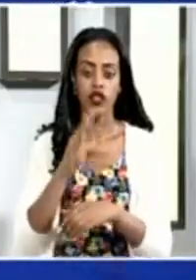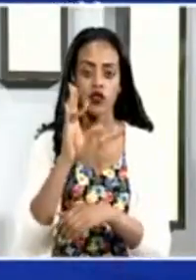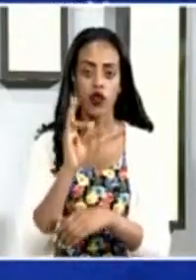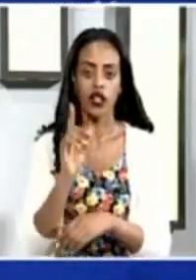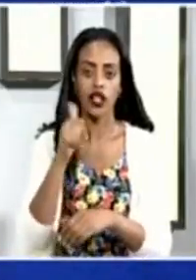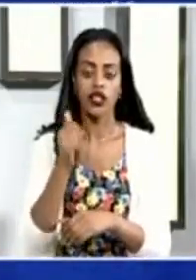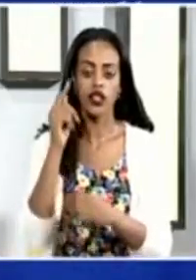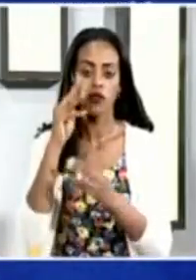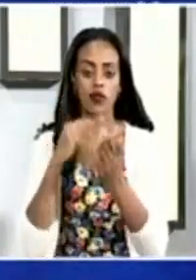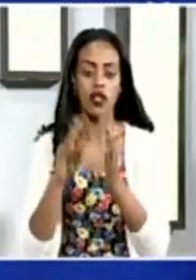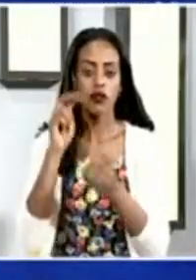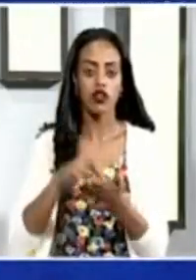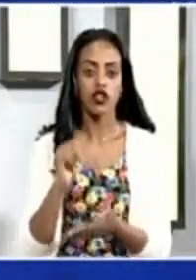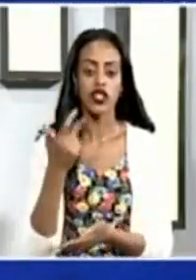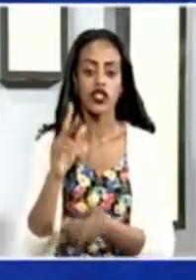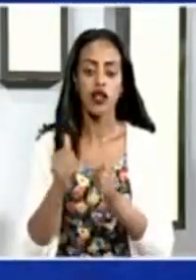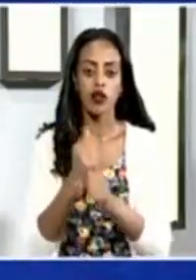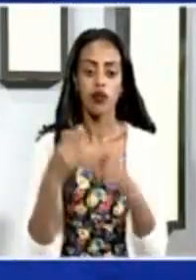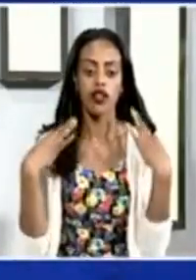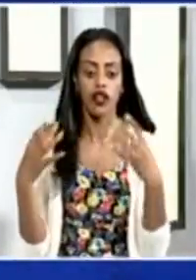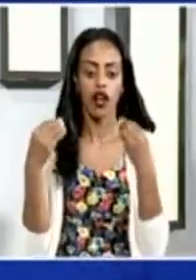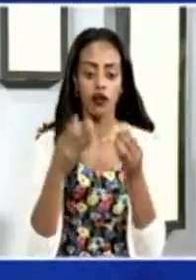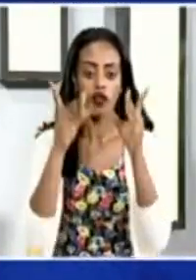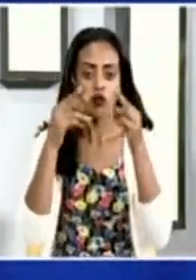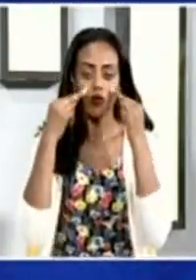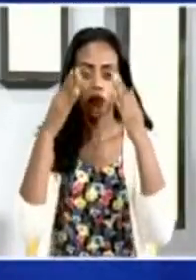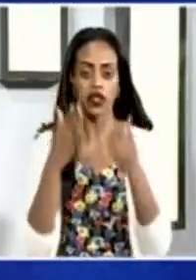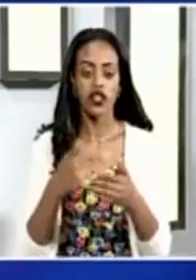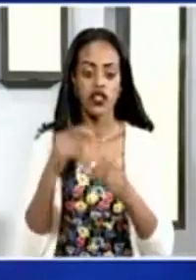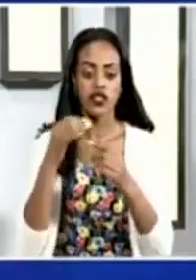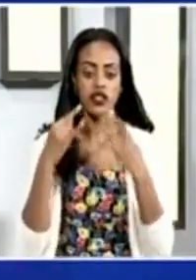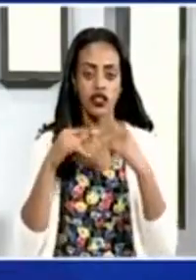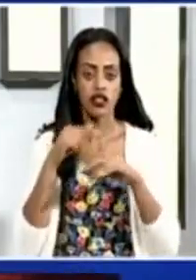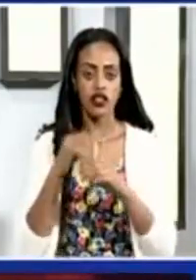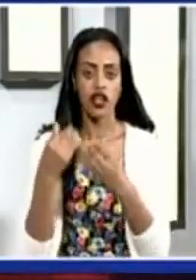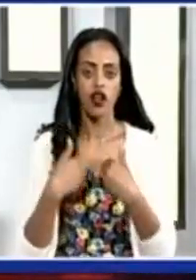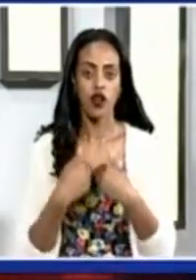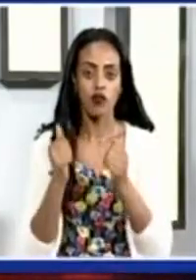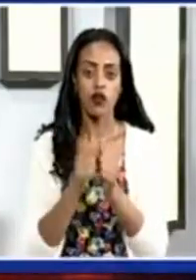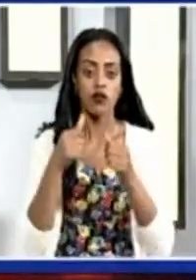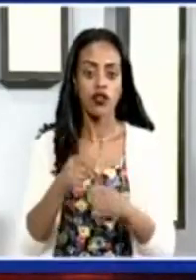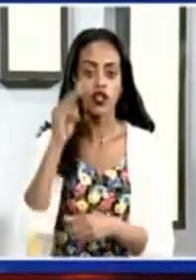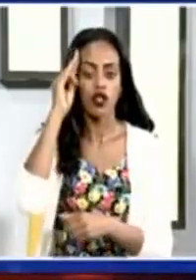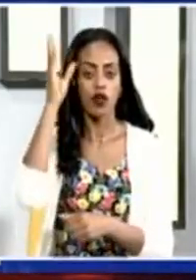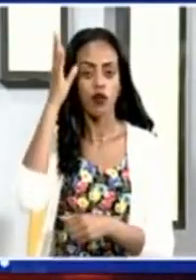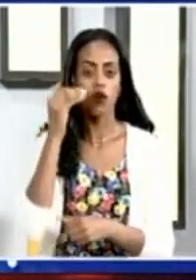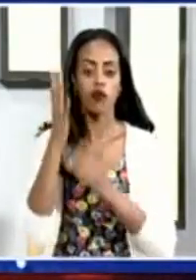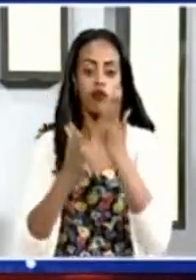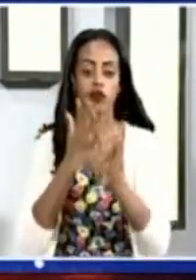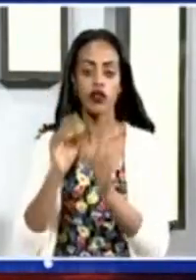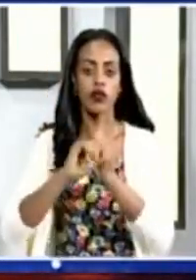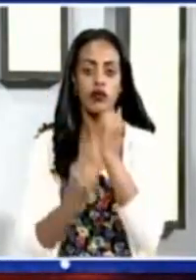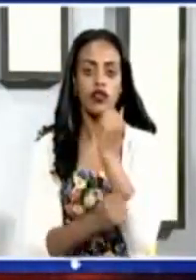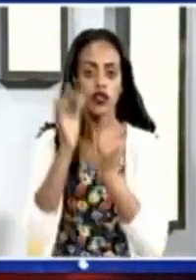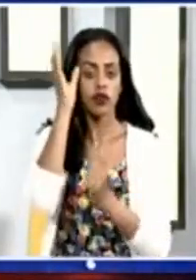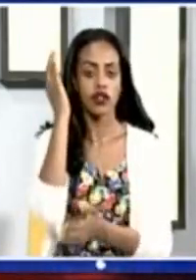ሰዓት 10 መስከረም 2013 ዓ.ም እናሃብልና ዝኸበርኩም ተመልከትና ንሰዓት ዝተዋደዱ ዜናታት ነው። ምዜናታ ሰለሞን ገብሩ ብምልክት ቋንቋ መሰረት